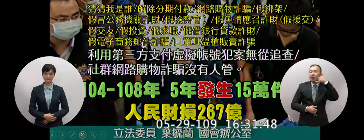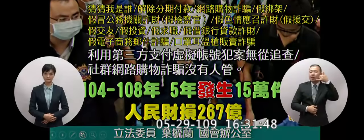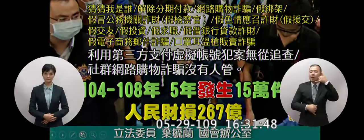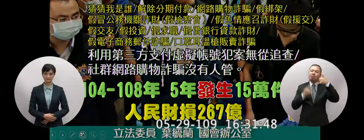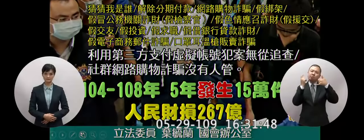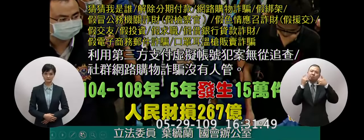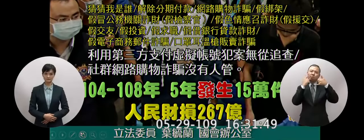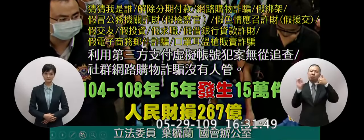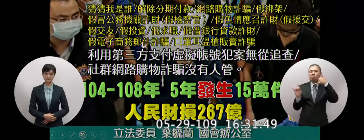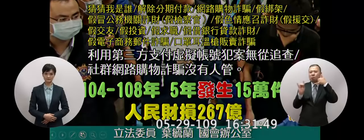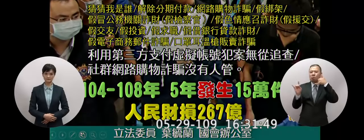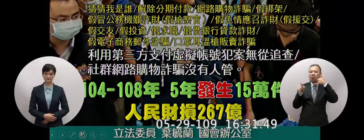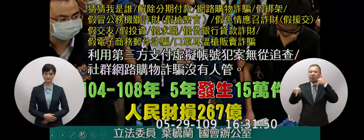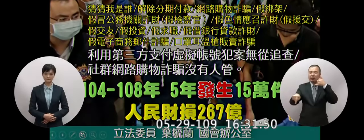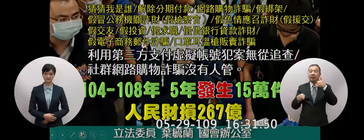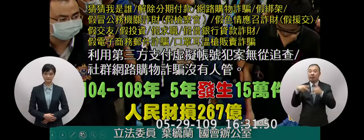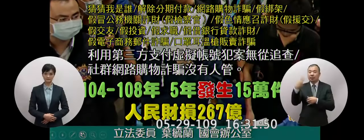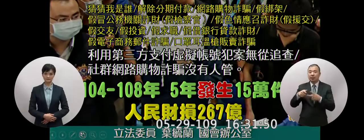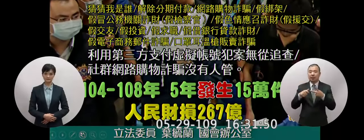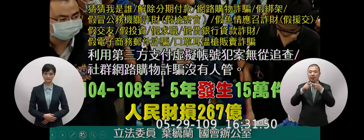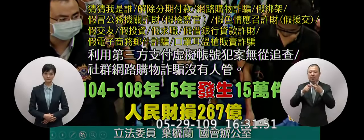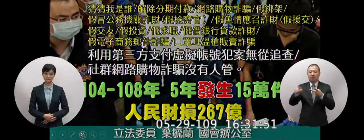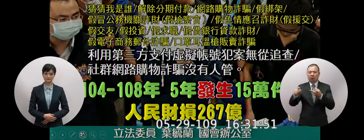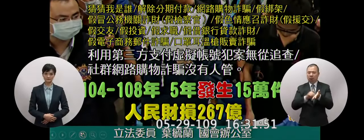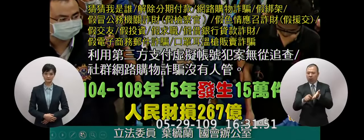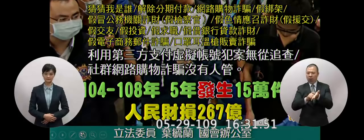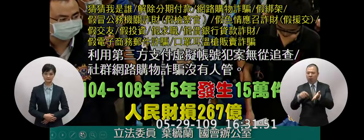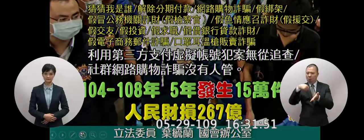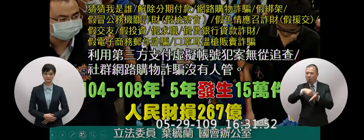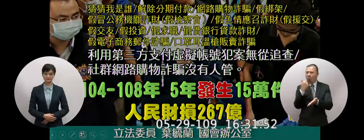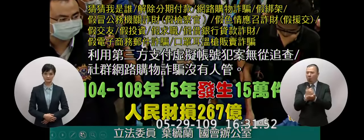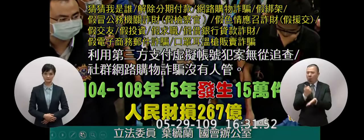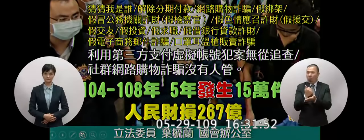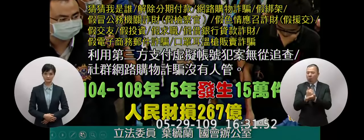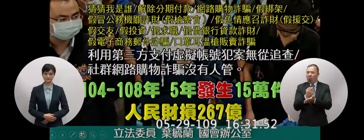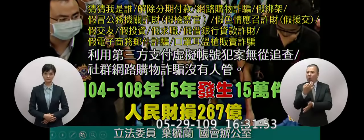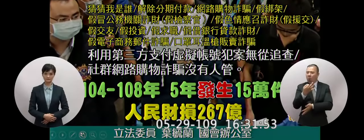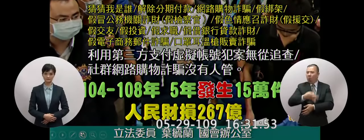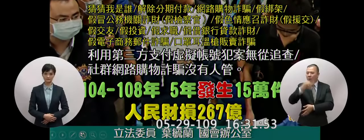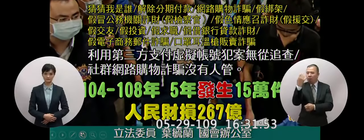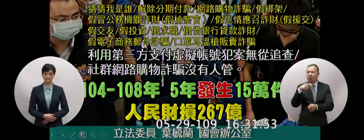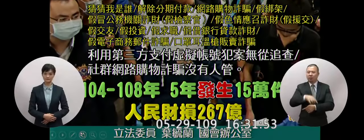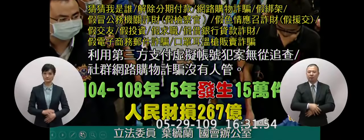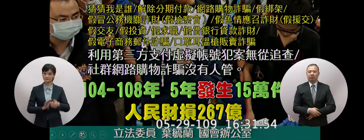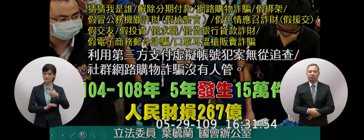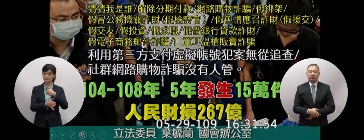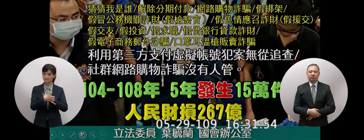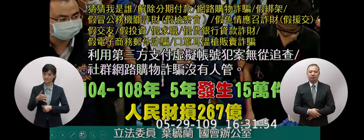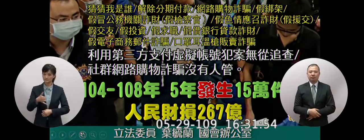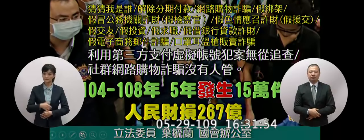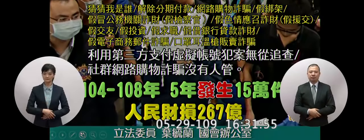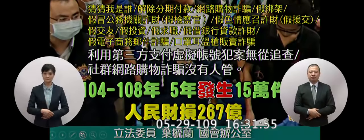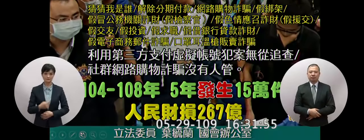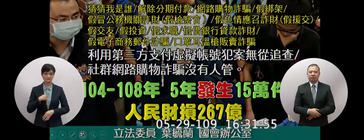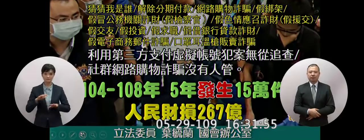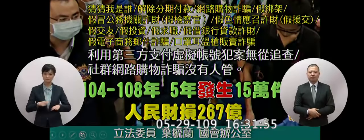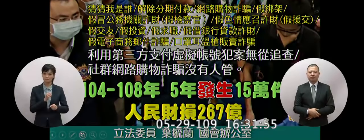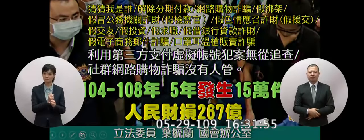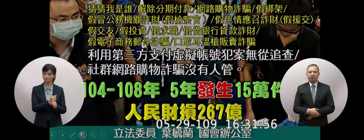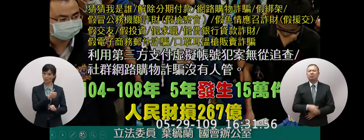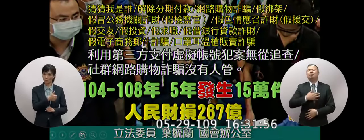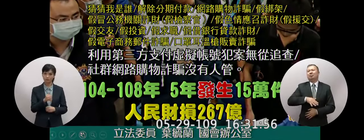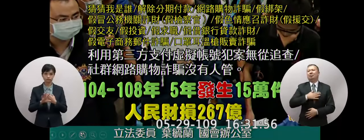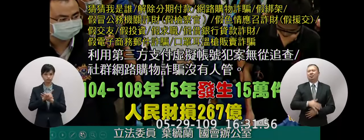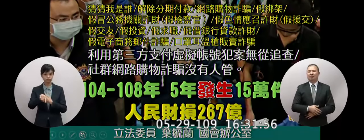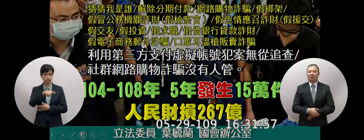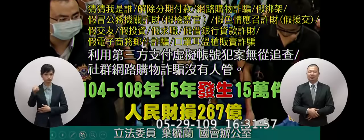么刮刮乐，假冒公务机关啦，检察官。 不管这部分其实咱现在做了足好，世界 才